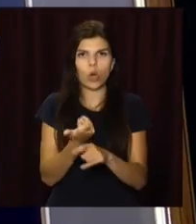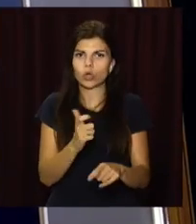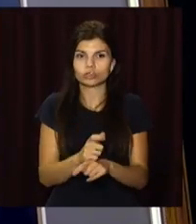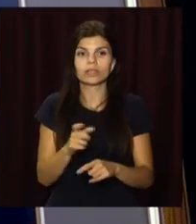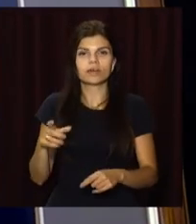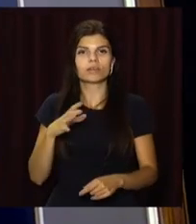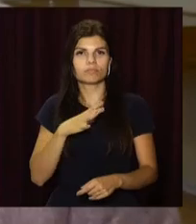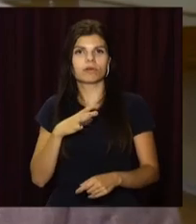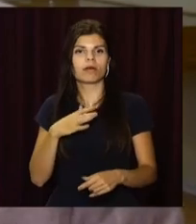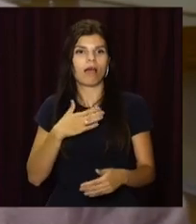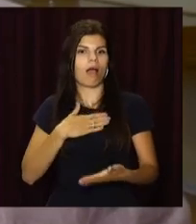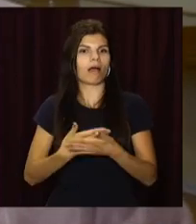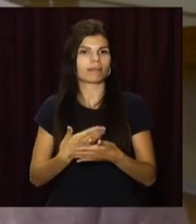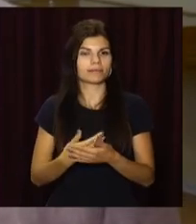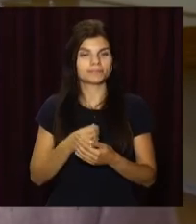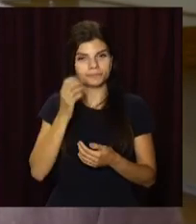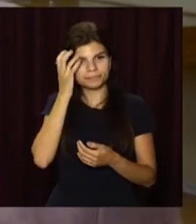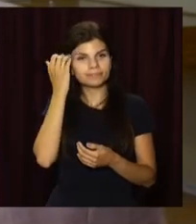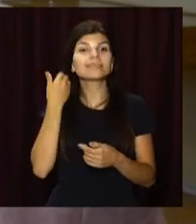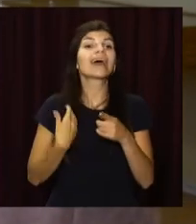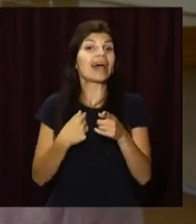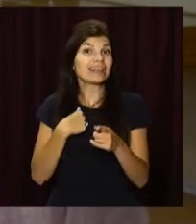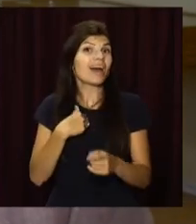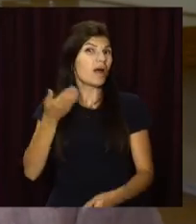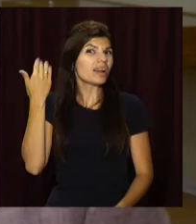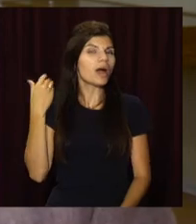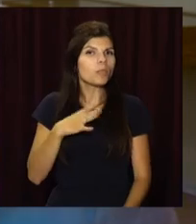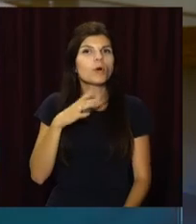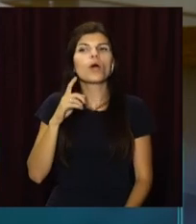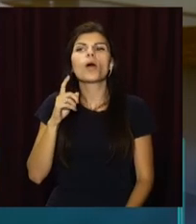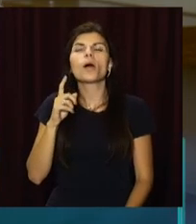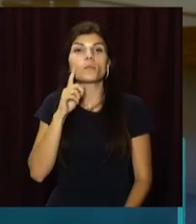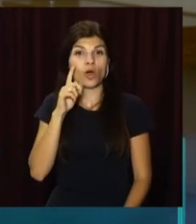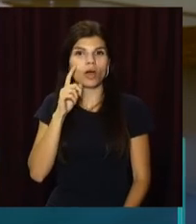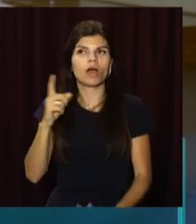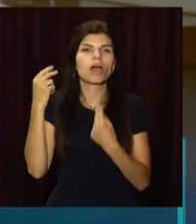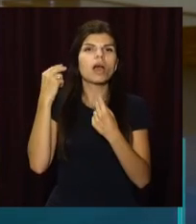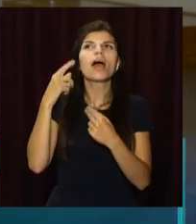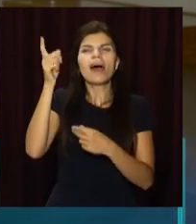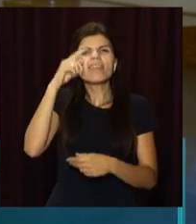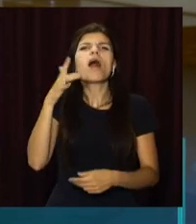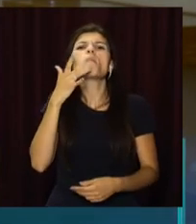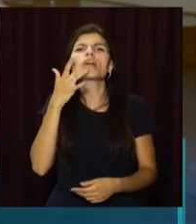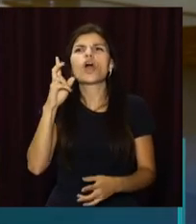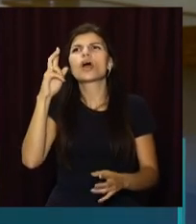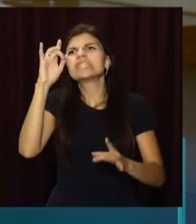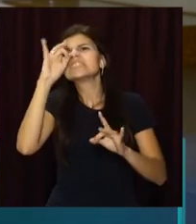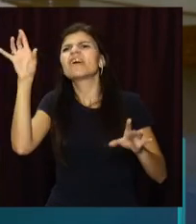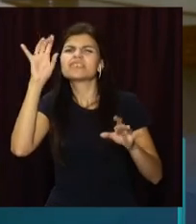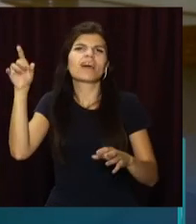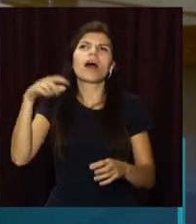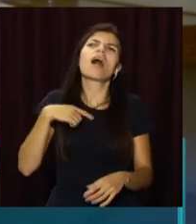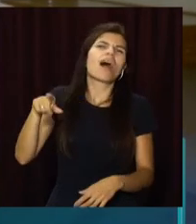молоді роки нам приводили як приклад якусь історію там американської мечти, як голлівудські зірки, да? То